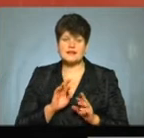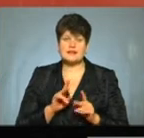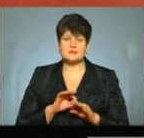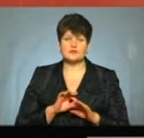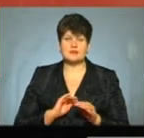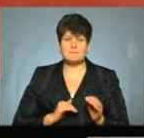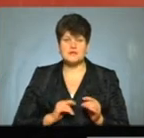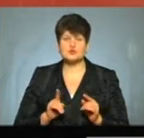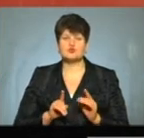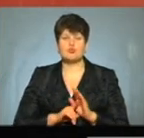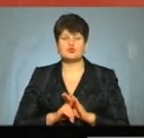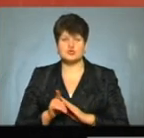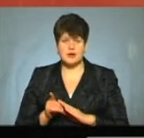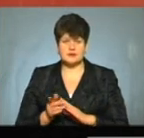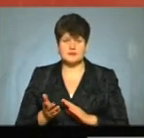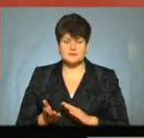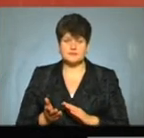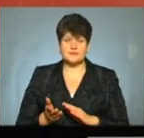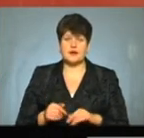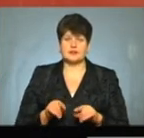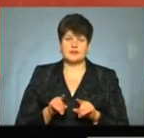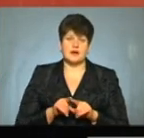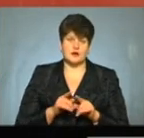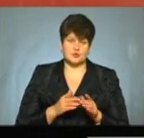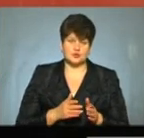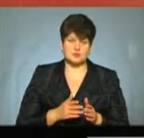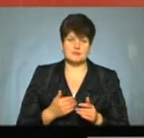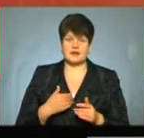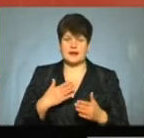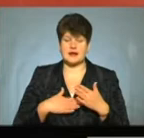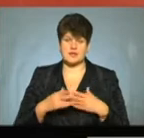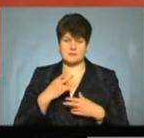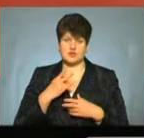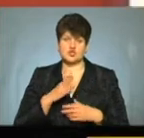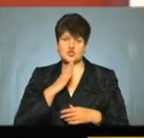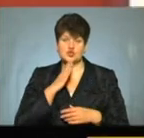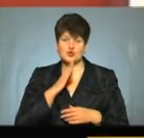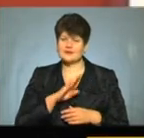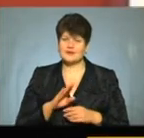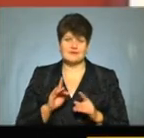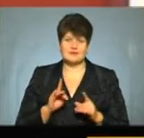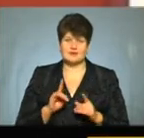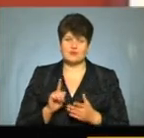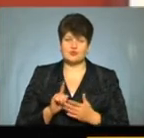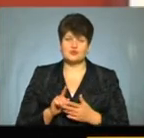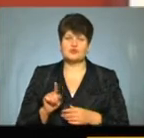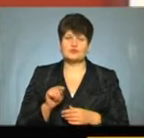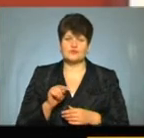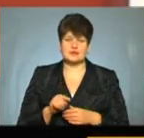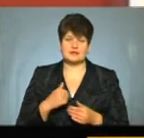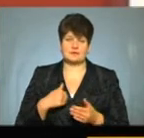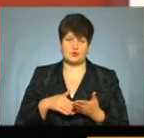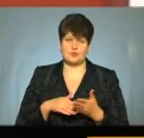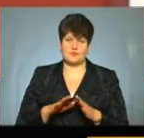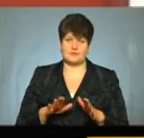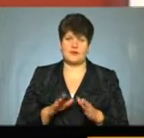бізнес, з чого почати. А також ми раді бачити жінок, не тільки обов'язково, щоб ми їм допомагали.